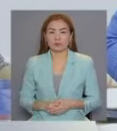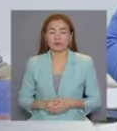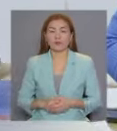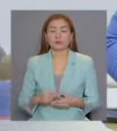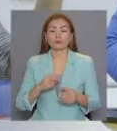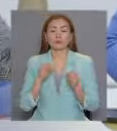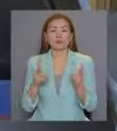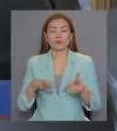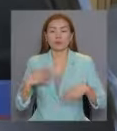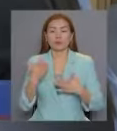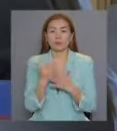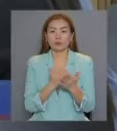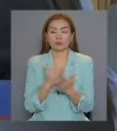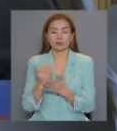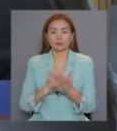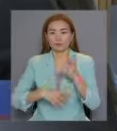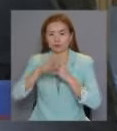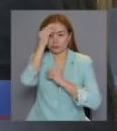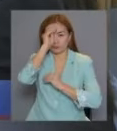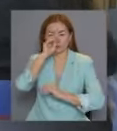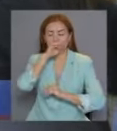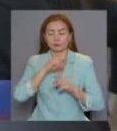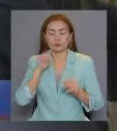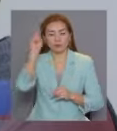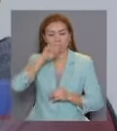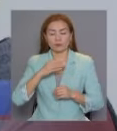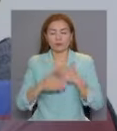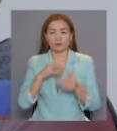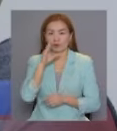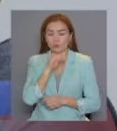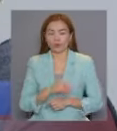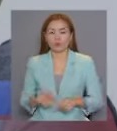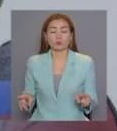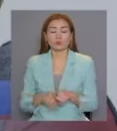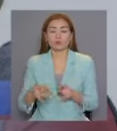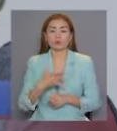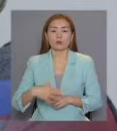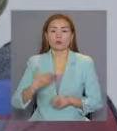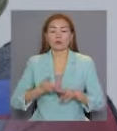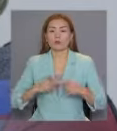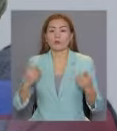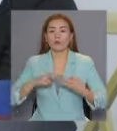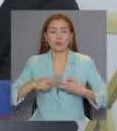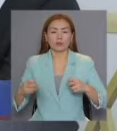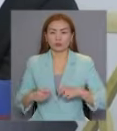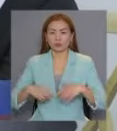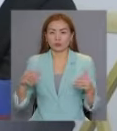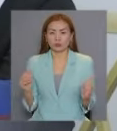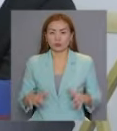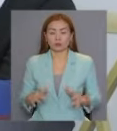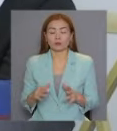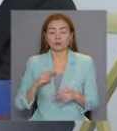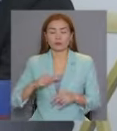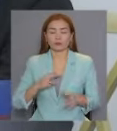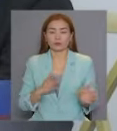Олардың арнайы оқу бағдарламаларын меңгеруге, оқуға баруға мүмкіндіктер аз. Дегенмен өңірде осы бір өзекті проблеманы шешуге арналған